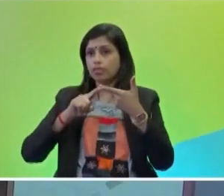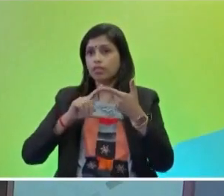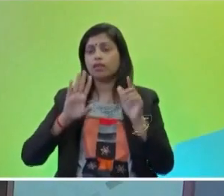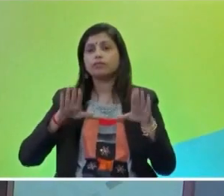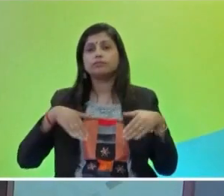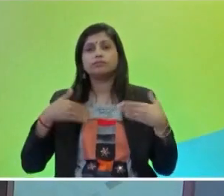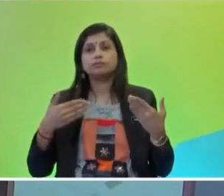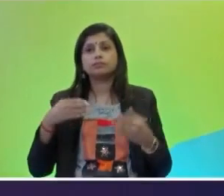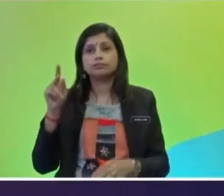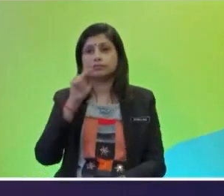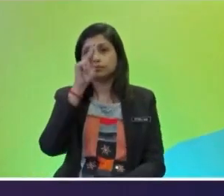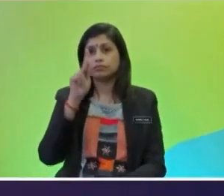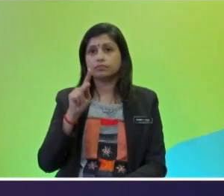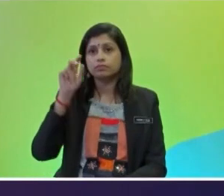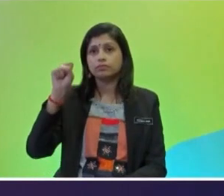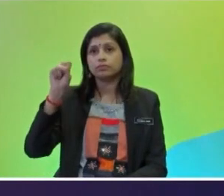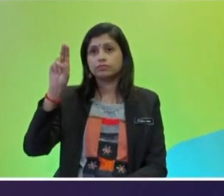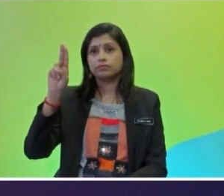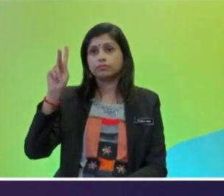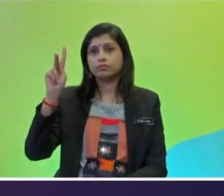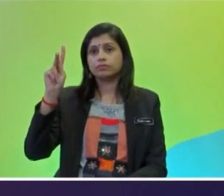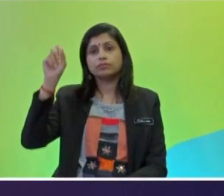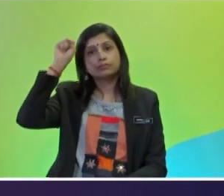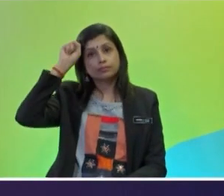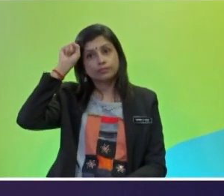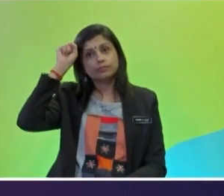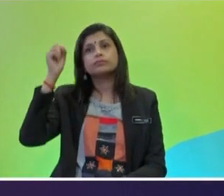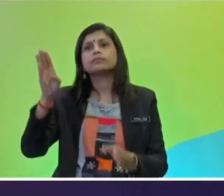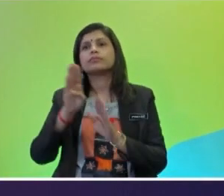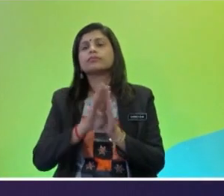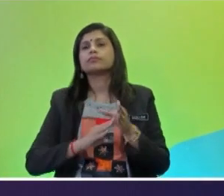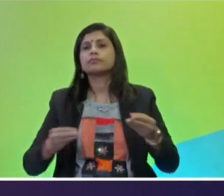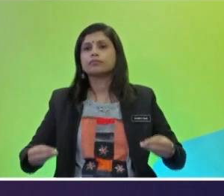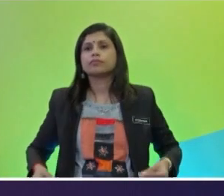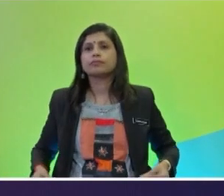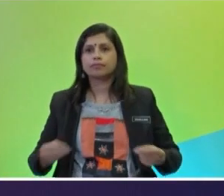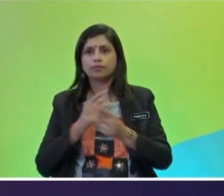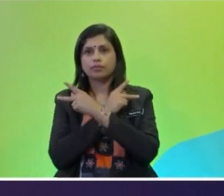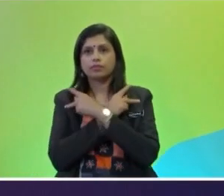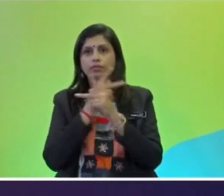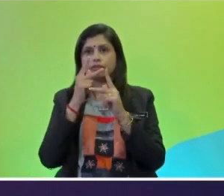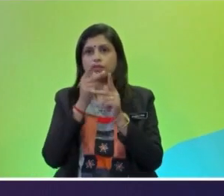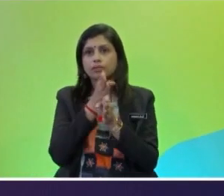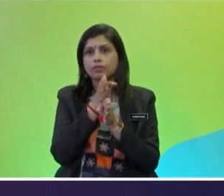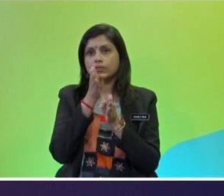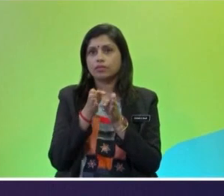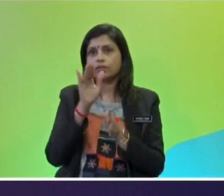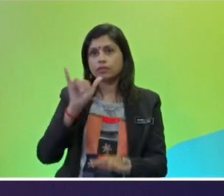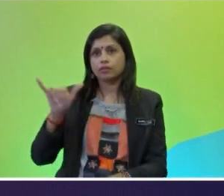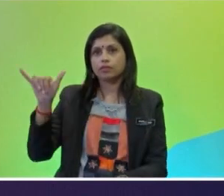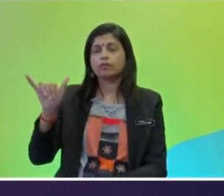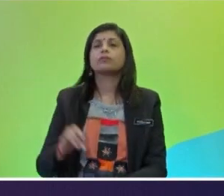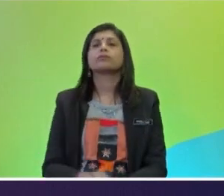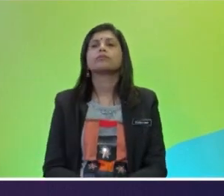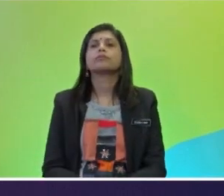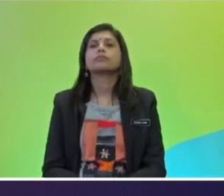kedua. Bagaimanakah Sukhwinder Singh berterima kasih kepada jirannya? Okey. Okay. Bagaimanakah? Okey, cuba lihat gambar